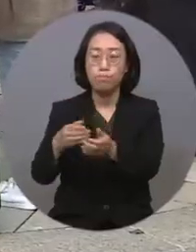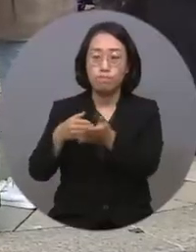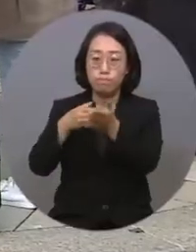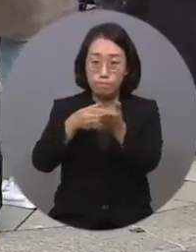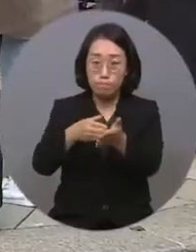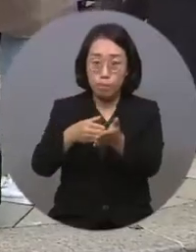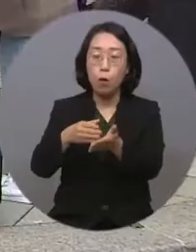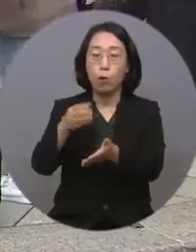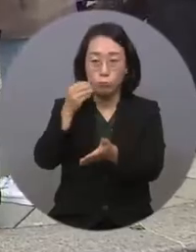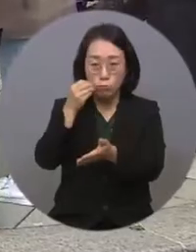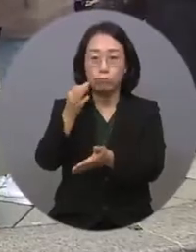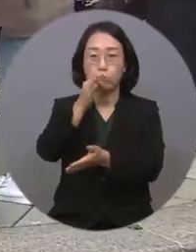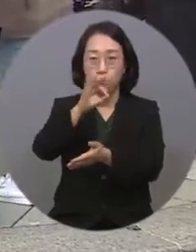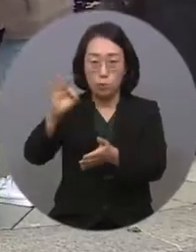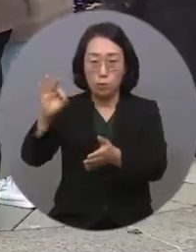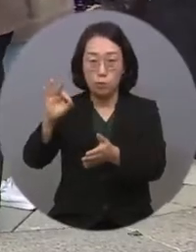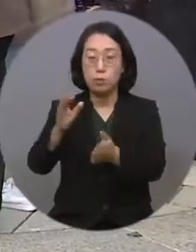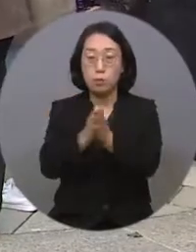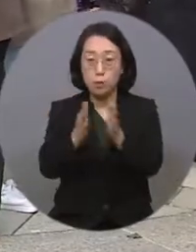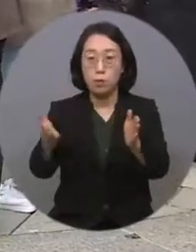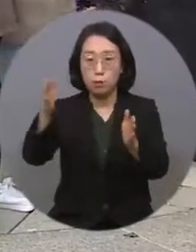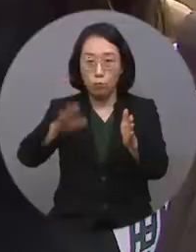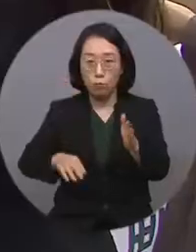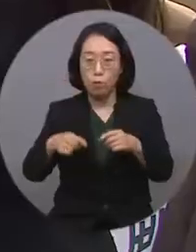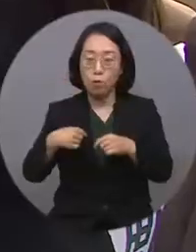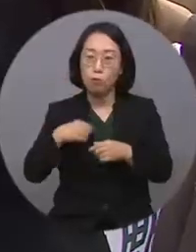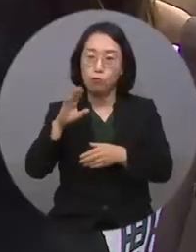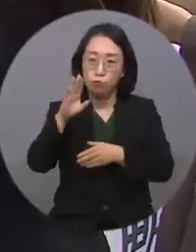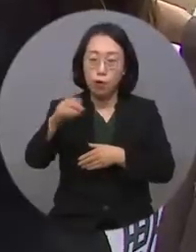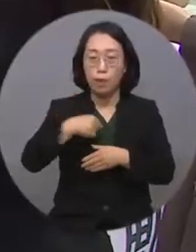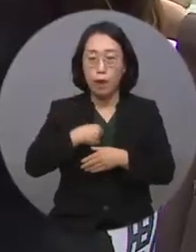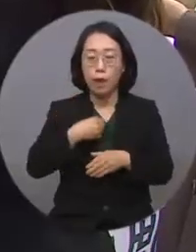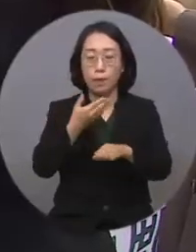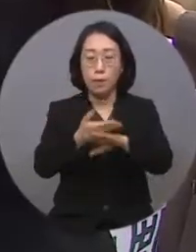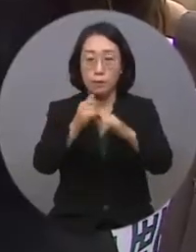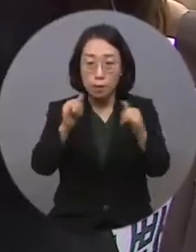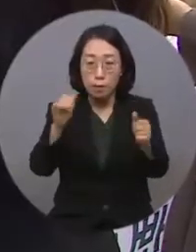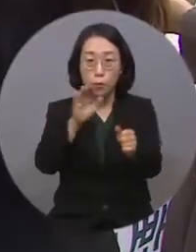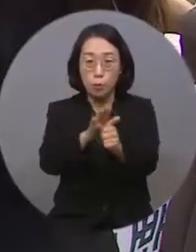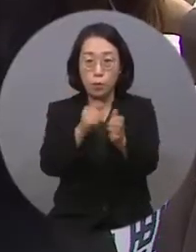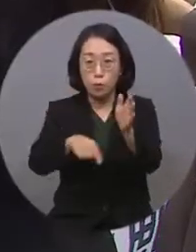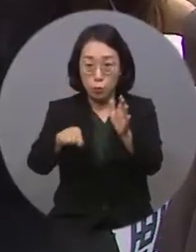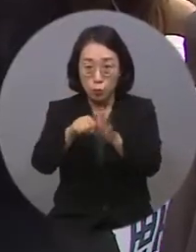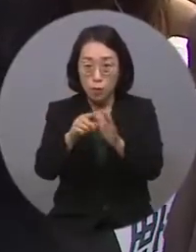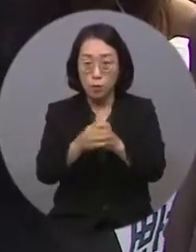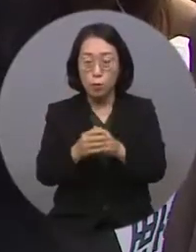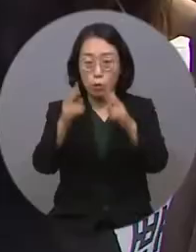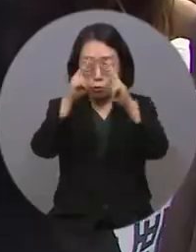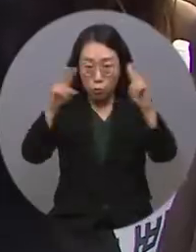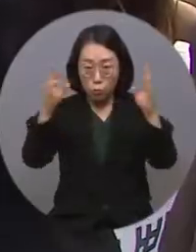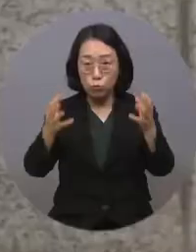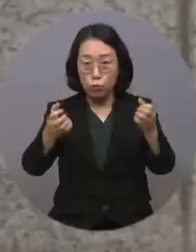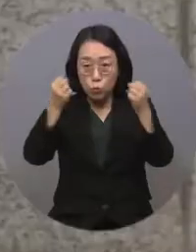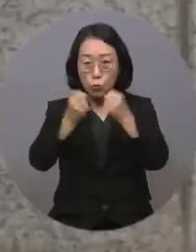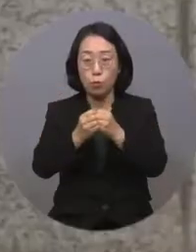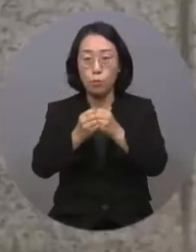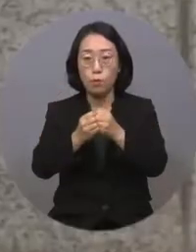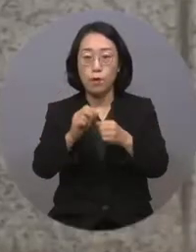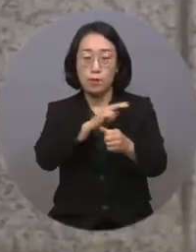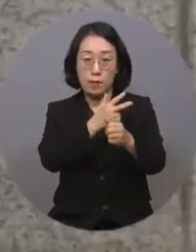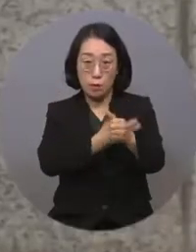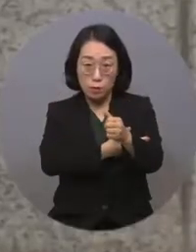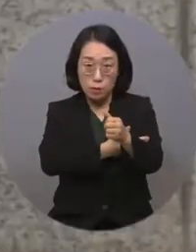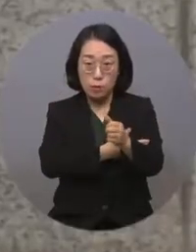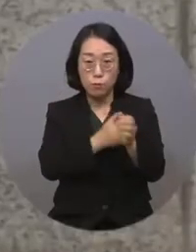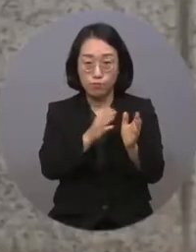이후 자신처럼 어려운 일을 경험한 사람들을 돕기 위해 지난해 사회복지사 전문학사 학위를 취득했으며 직무